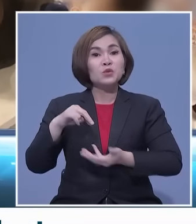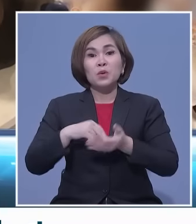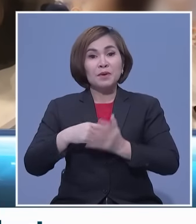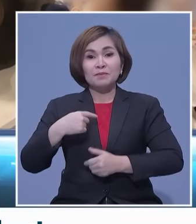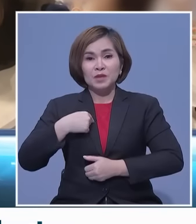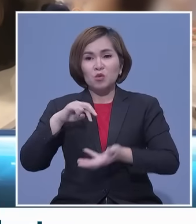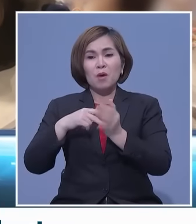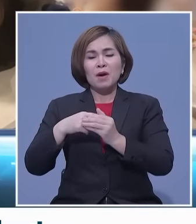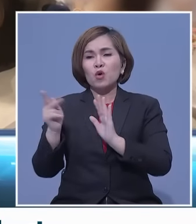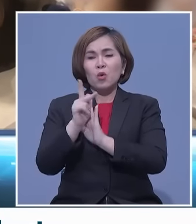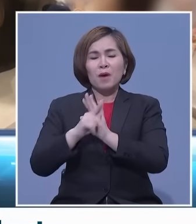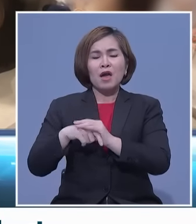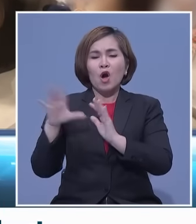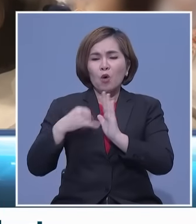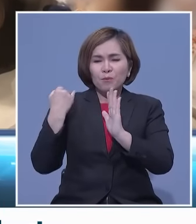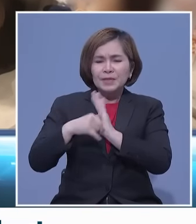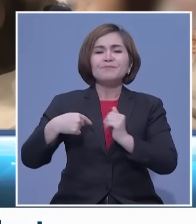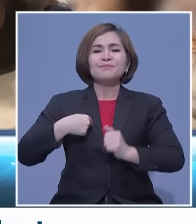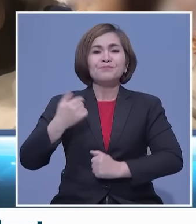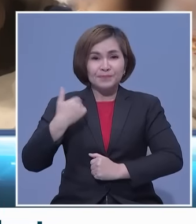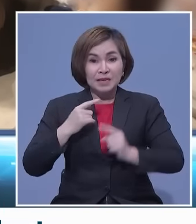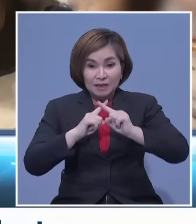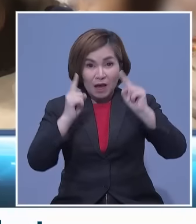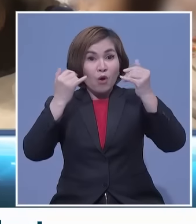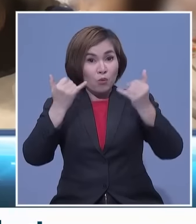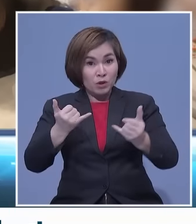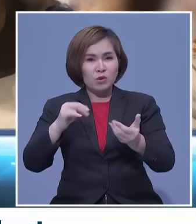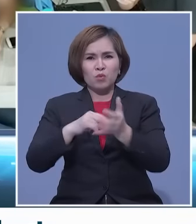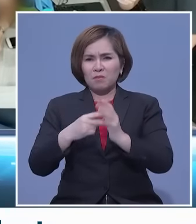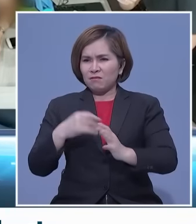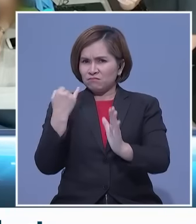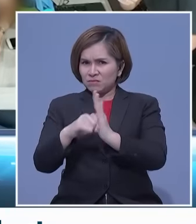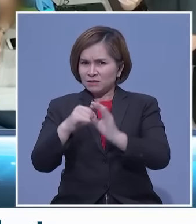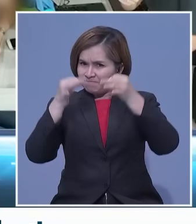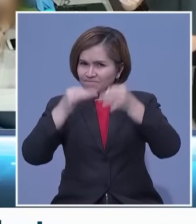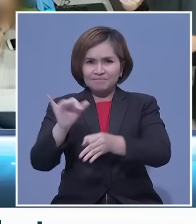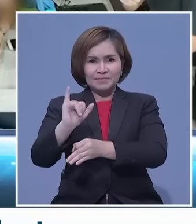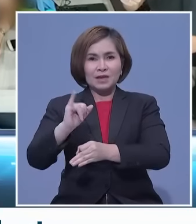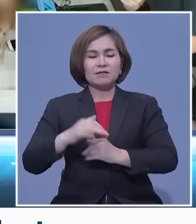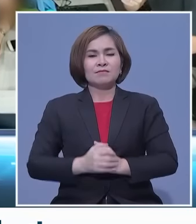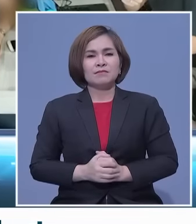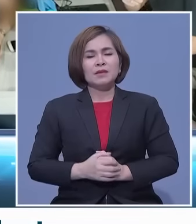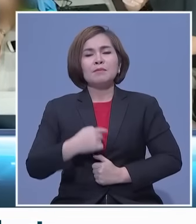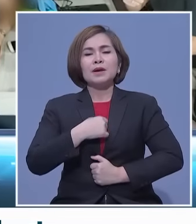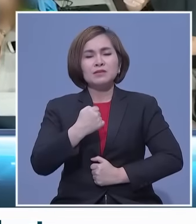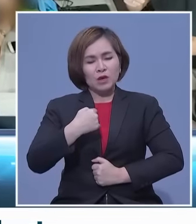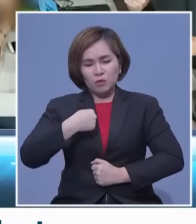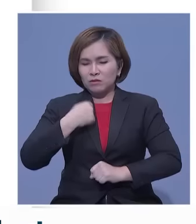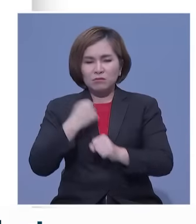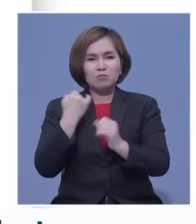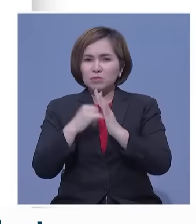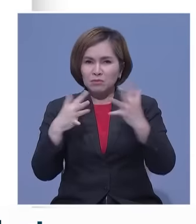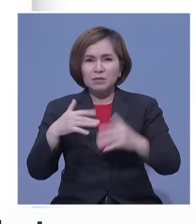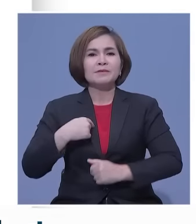จะต้องได้รับโทษทางกฎหมายอย่างถึงที่สุดแต่วันนี้ผมเป็นผู้บริสุทธิ์ครับและผมเชื่อในความบริสุทธิ์ของ